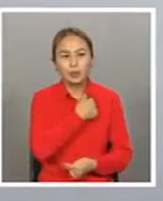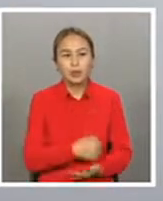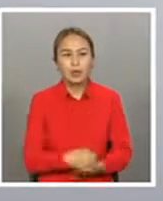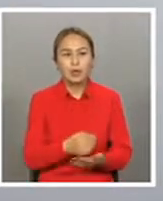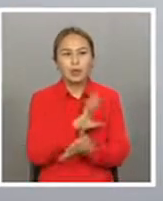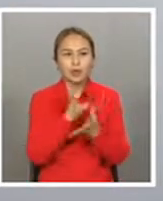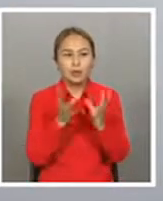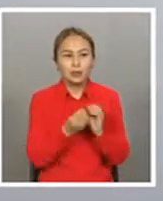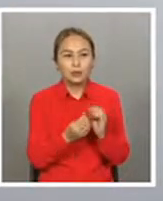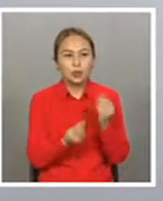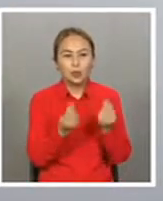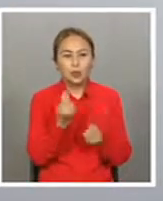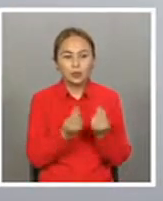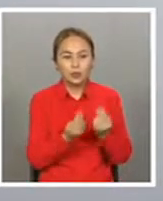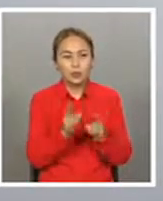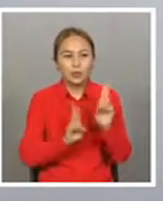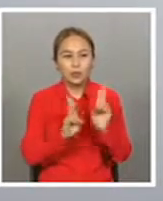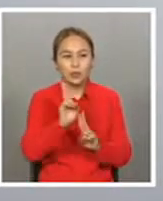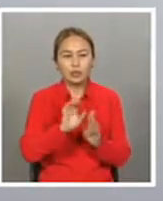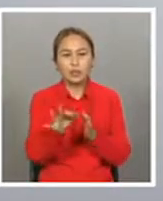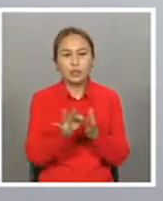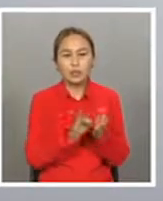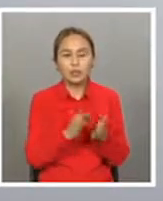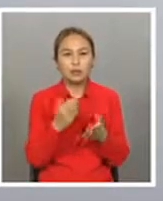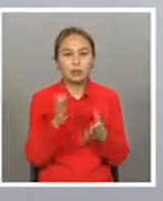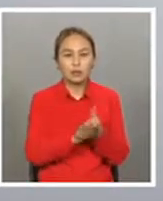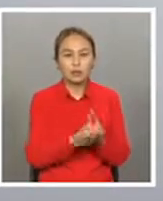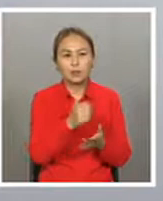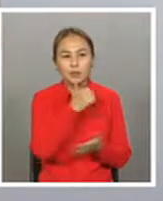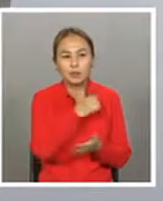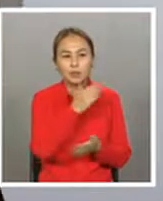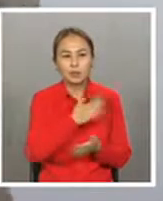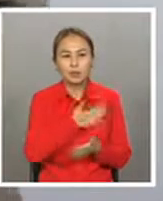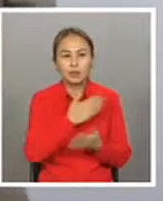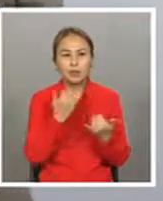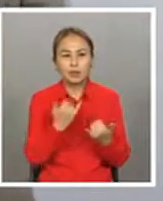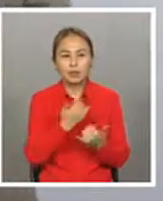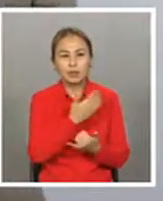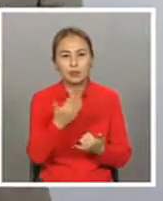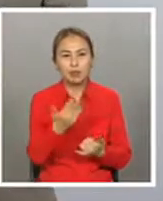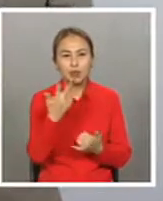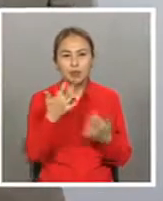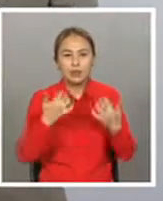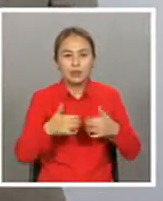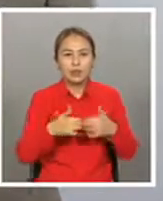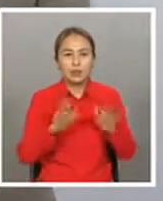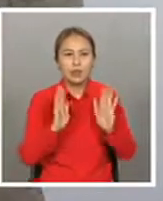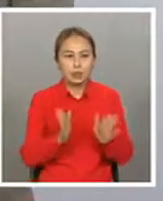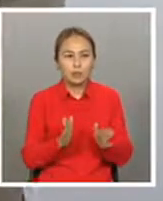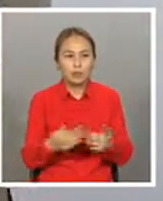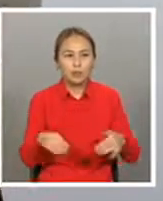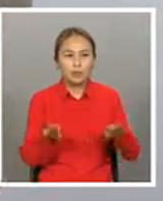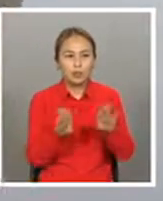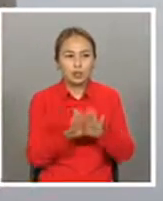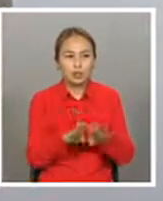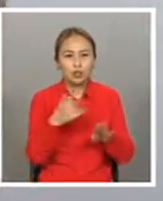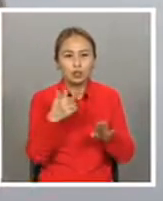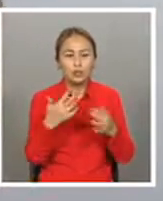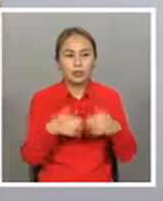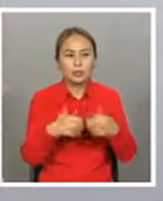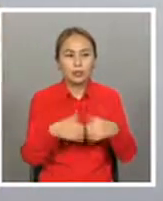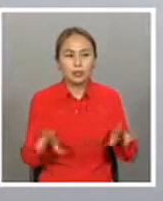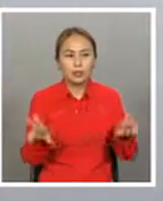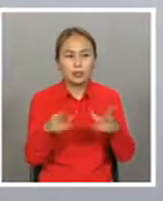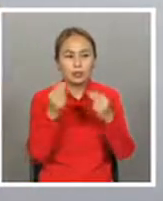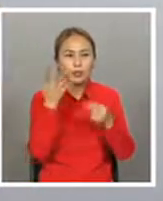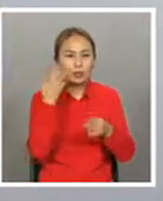балалар, ойынның ережесін бірден таныстырып кетейін. Біз қазір сіздермен 3 есеп шығарамыз. Және 3 есепті сәтті